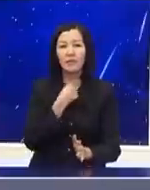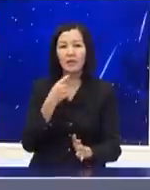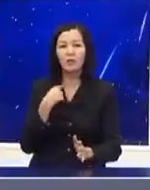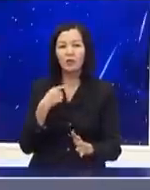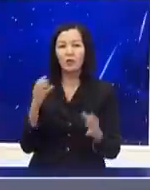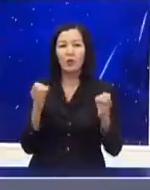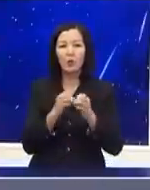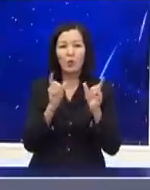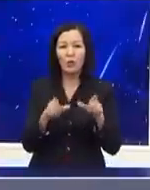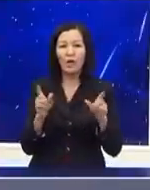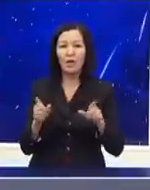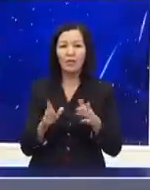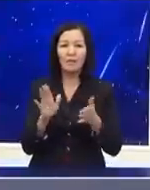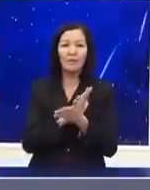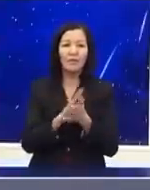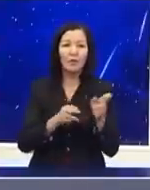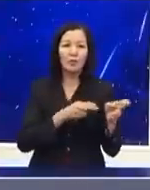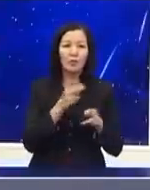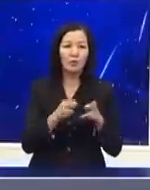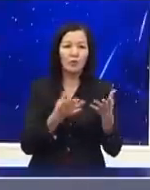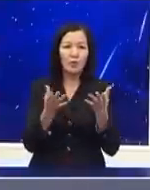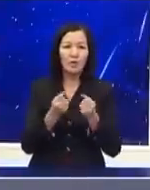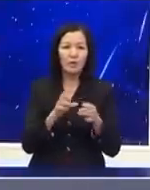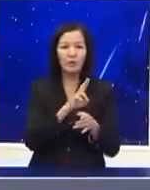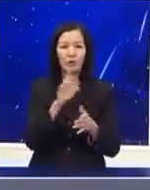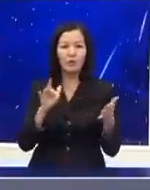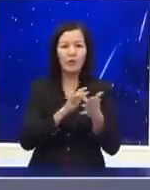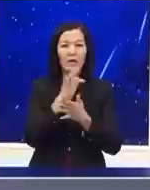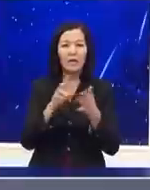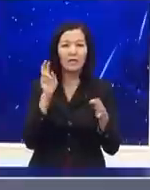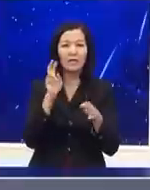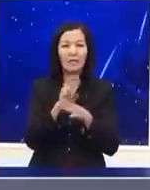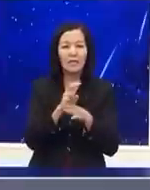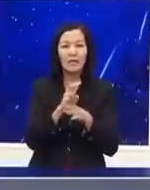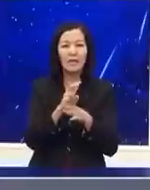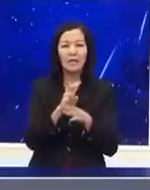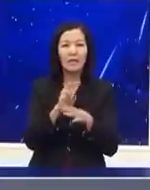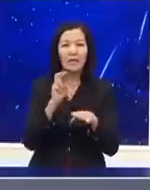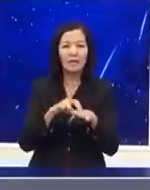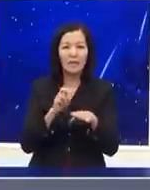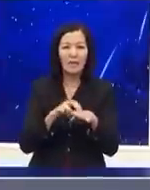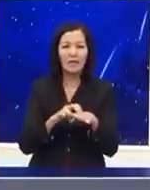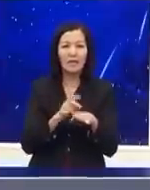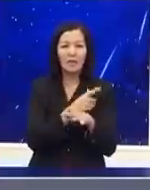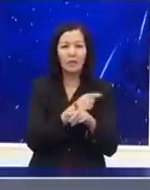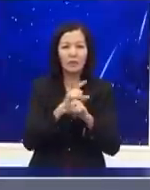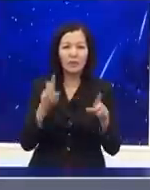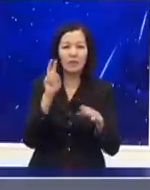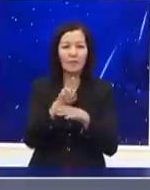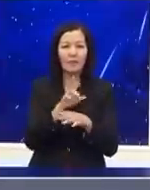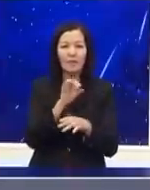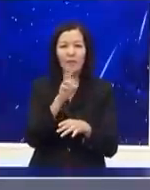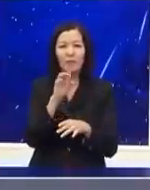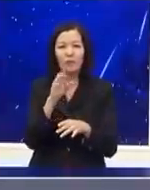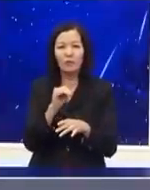Талдықорғандық 10 тұрғын тегін ота жасау мүмкіндігіне ие болды. Нұрсұлтан қаласынан арнайы келген білікті маман қалалық көпсалалы ауруханада болды.